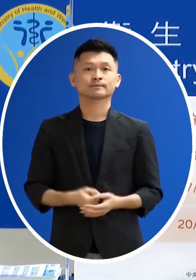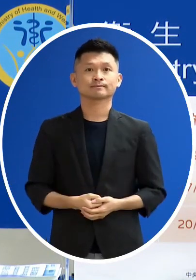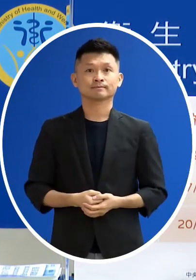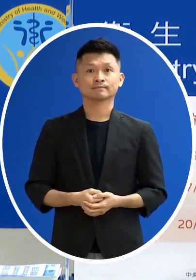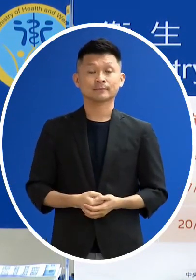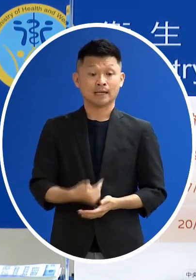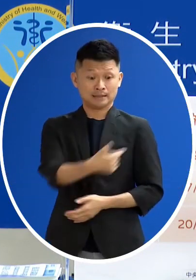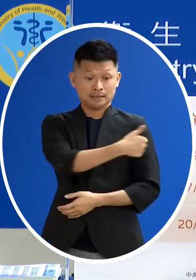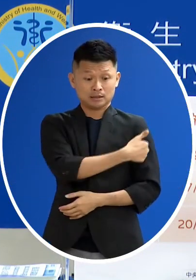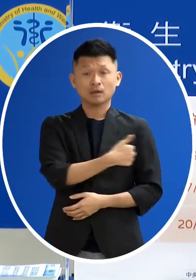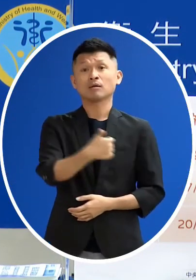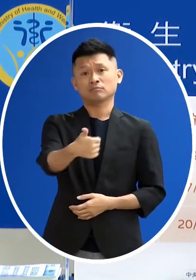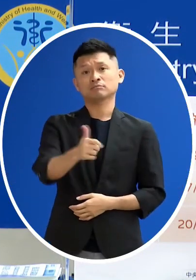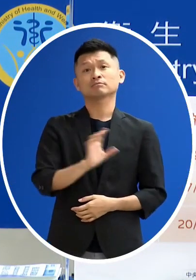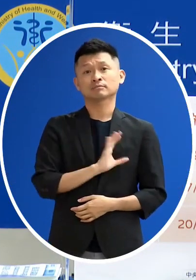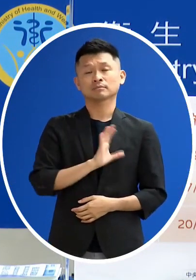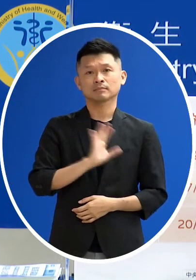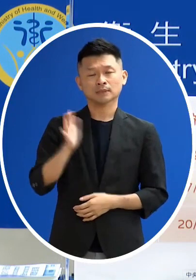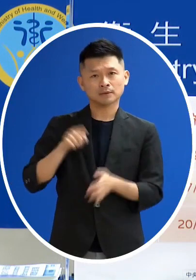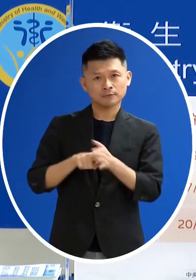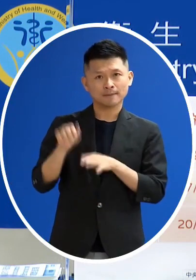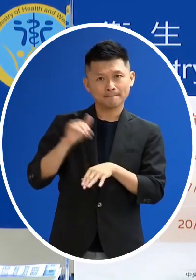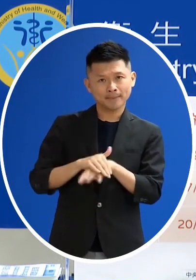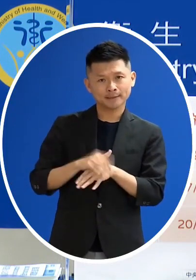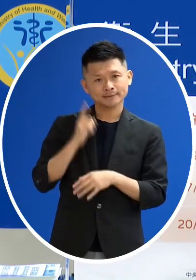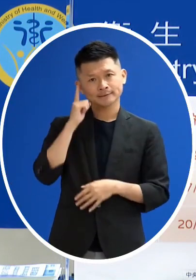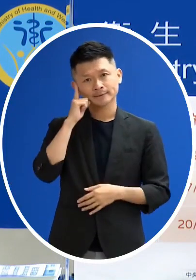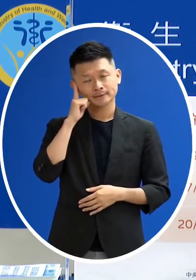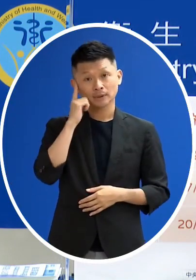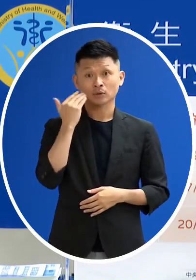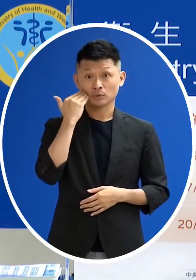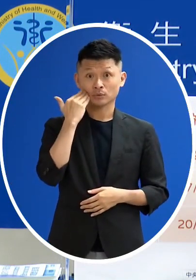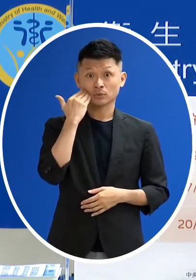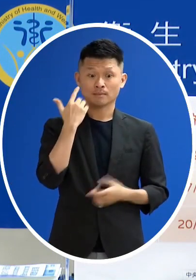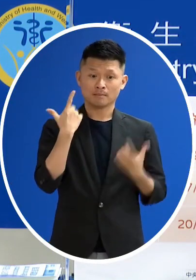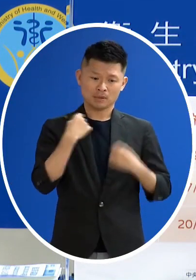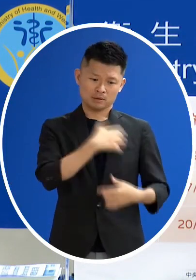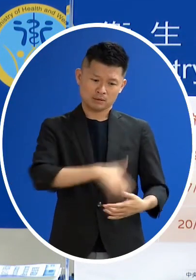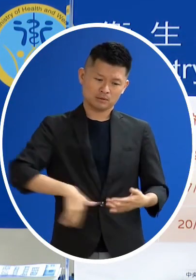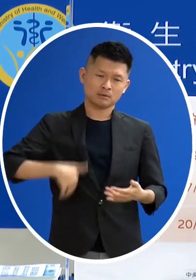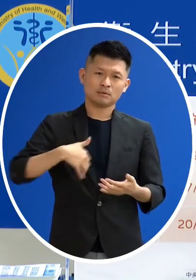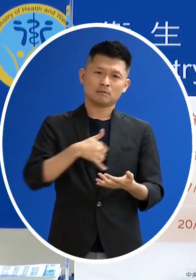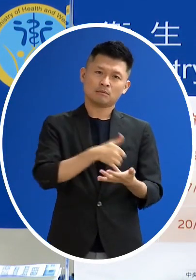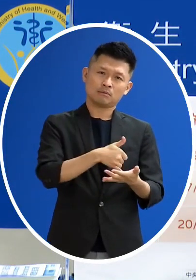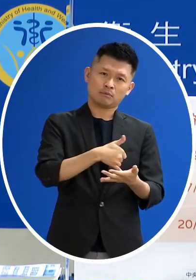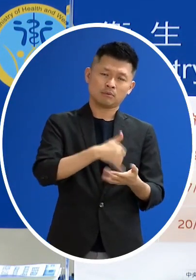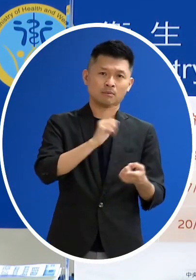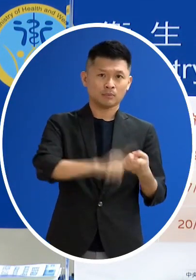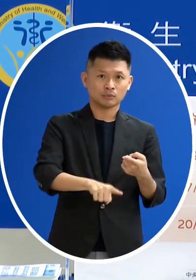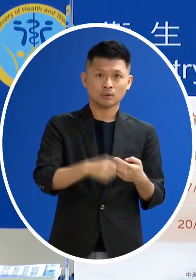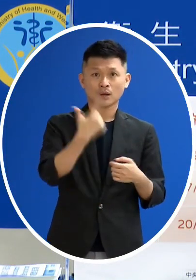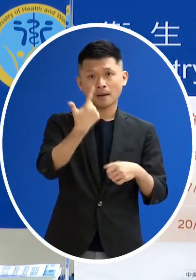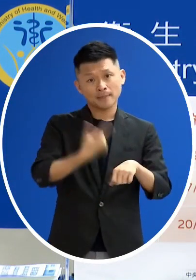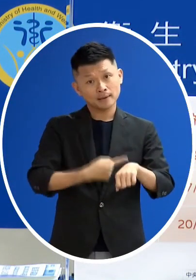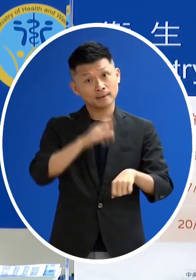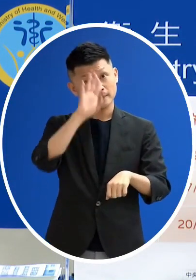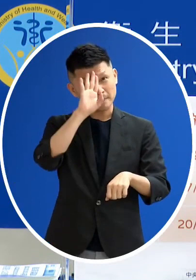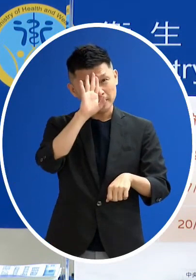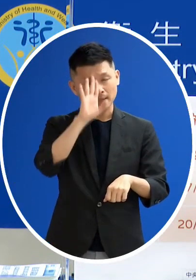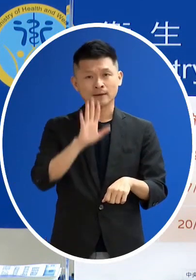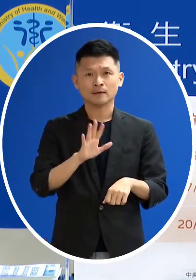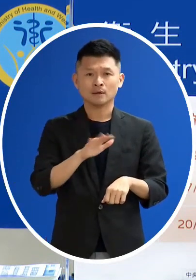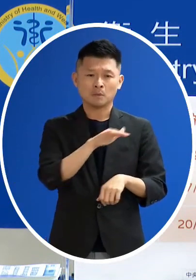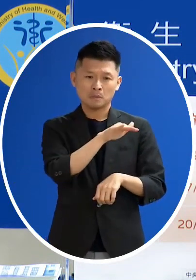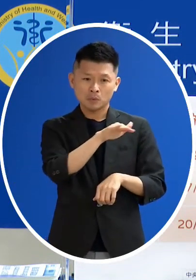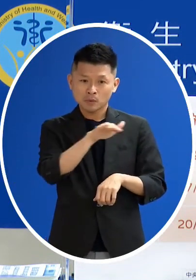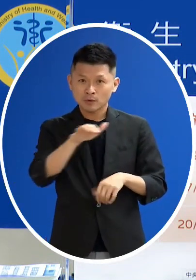很好，那可是专家们建议说，如果他的本来的身体状况或者是他本来慢性病的情况不是